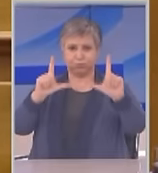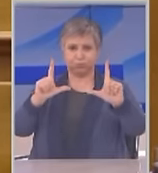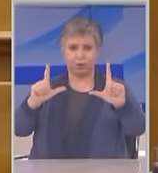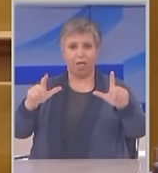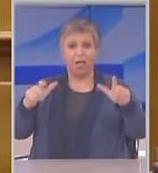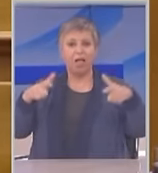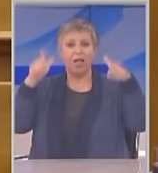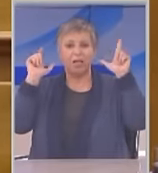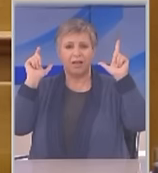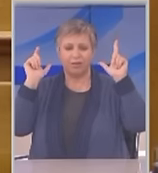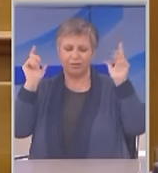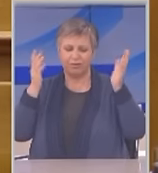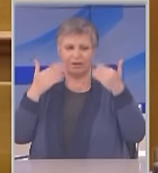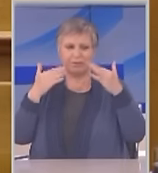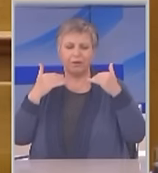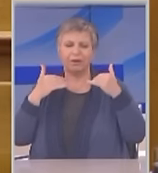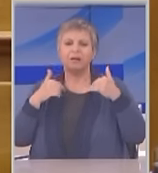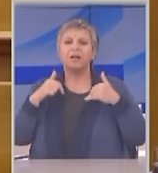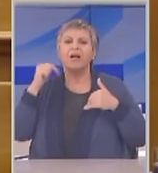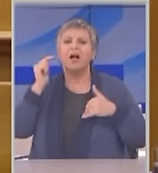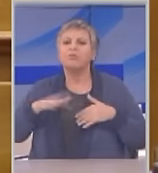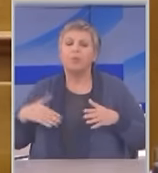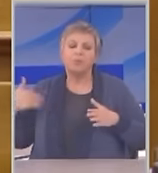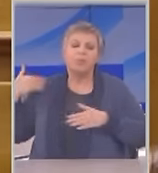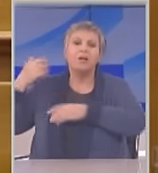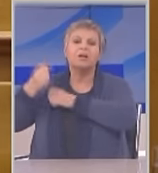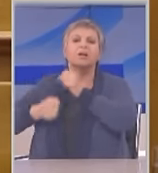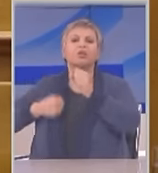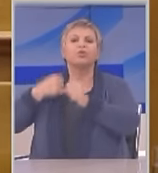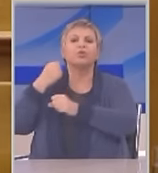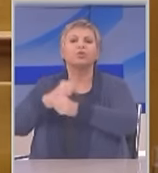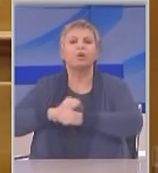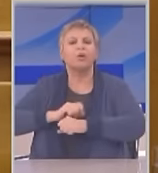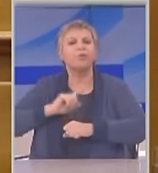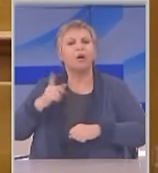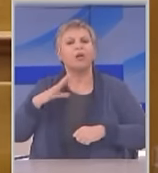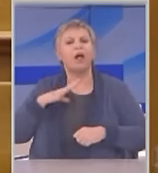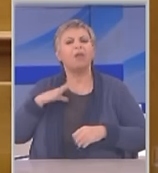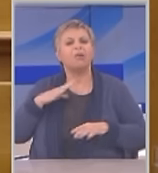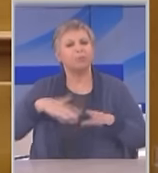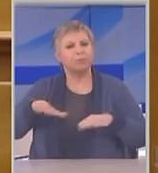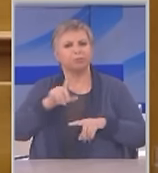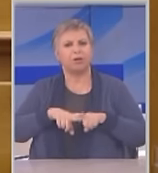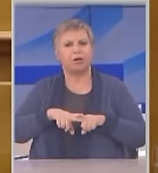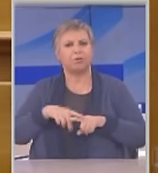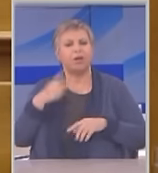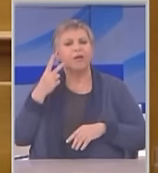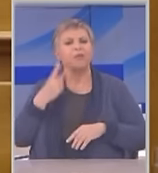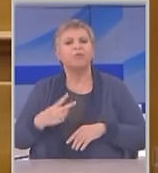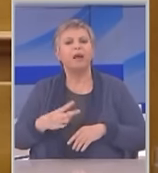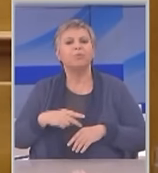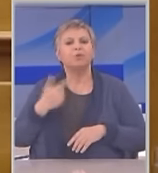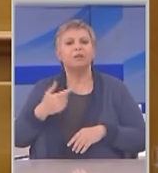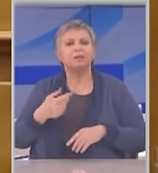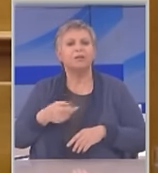την οποία κρίνει ο ελληνικός λαός. Γιατί το μεγαλύτερο έγκλημα των κομμάτων σας, των κομμάτων που κυβέρνησαν